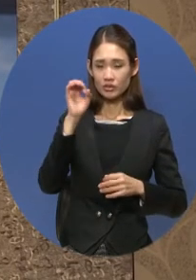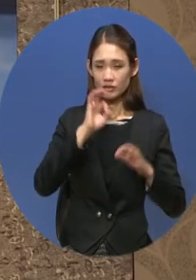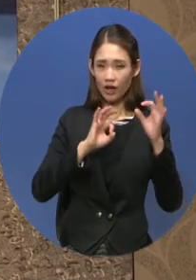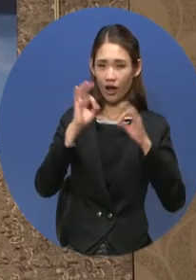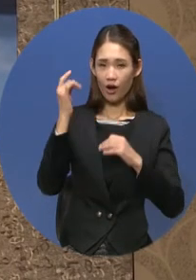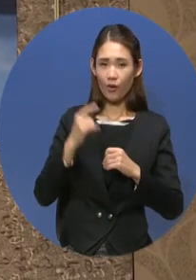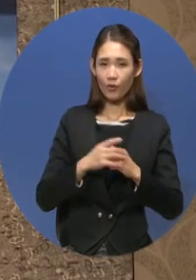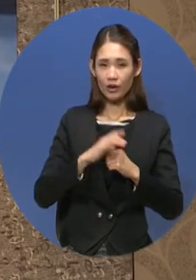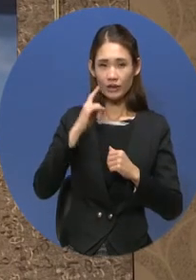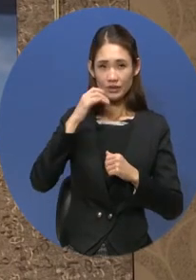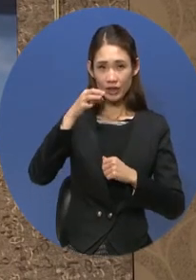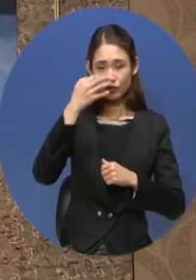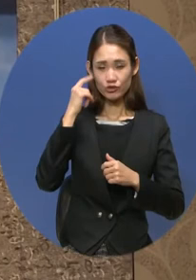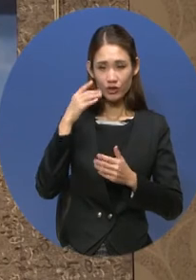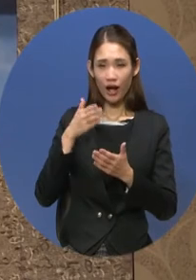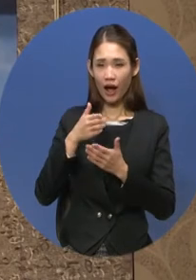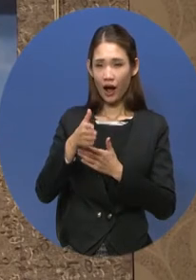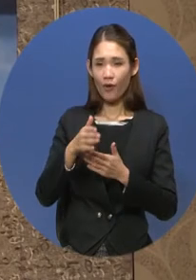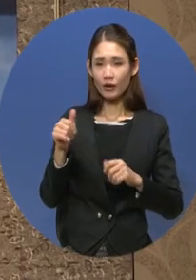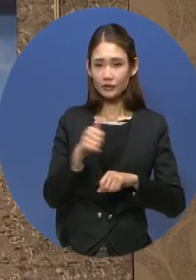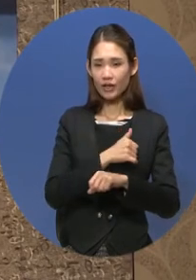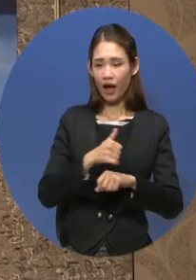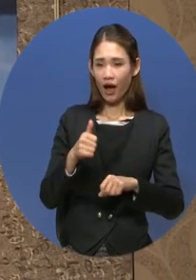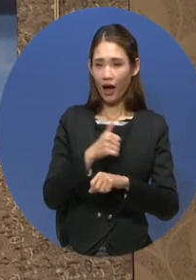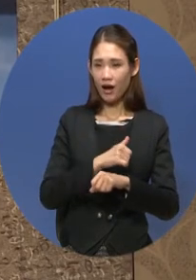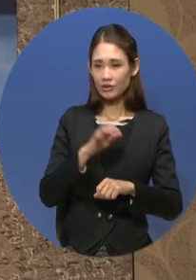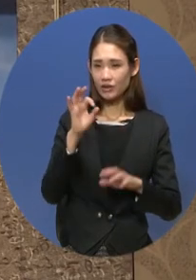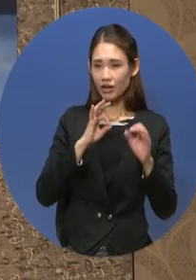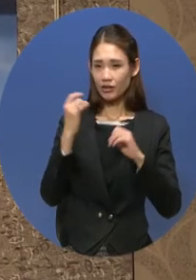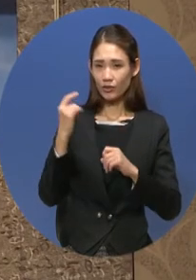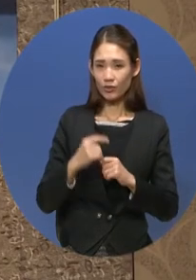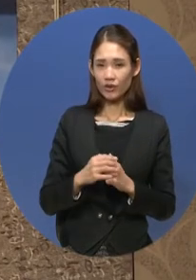그 예술학과를 다니는 네. 친구들이 찾아와서